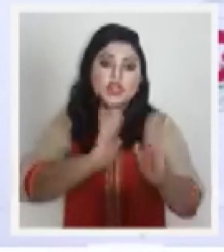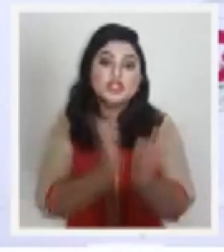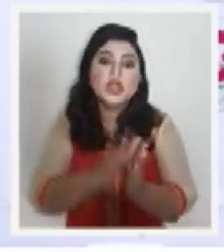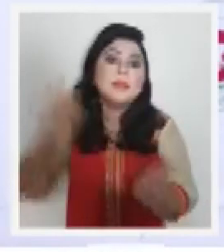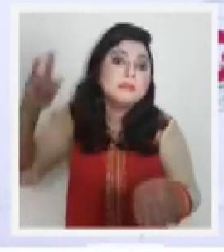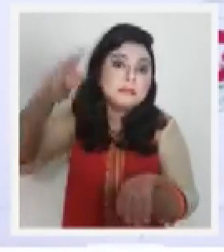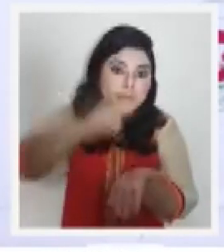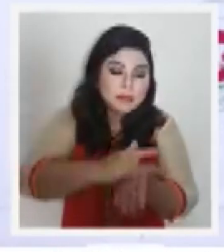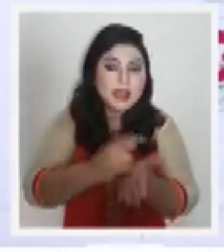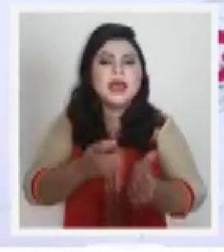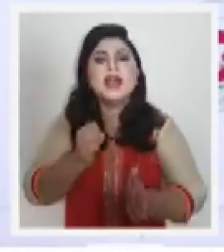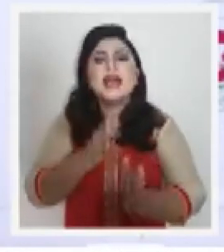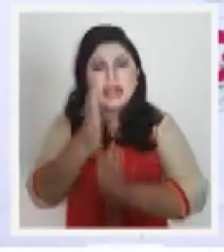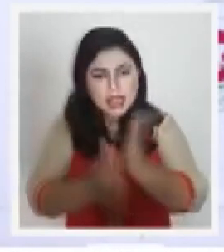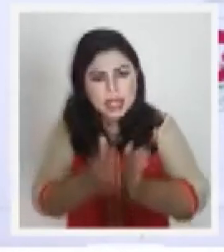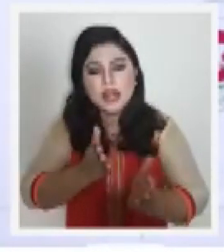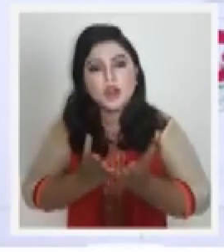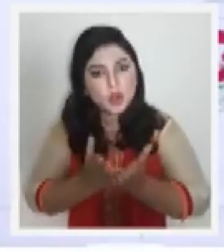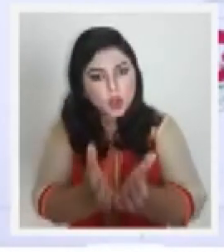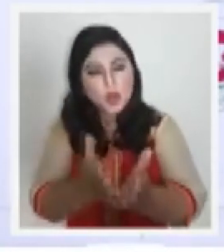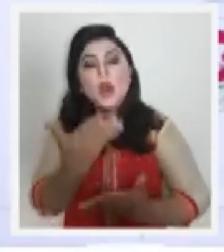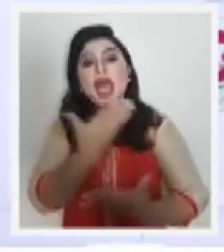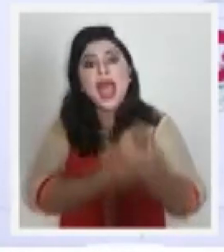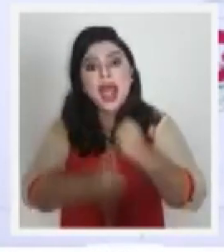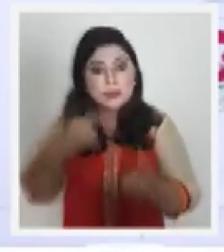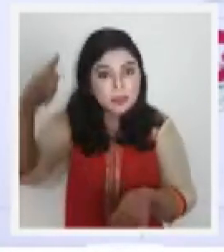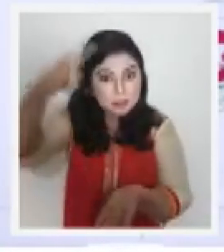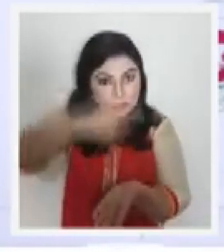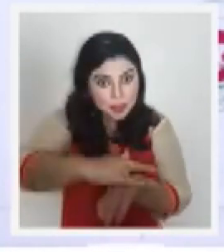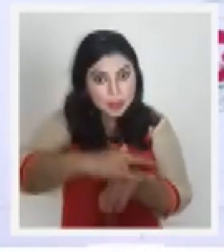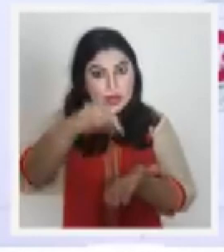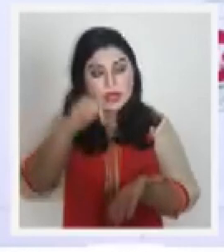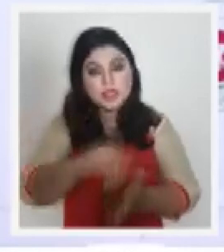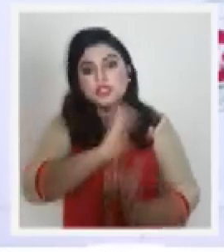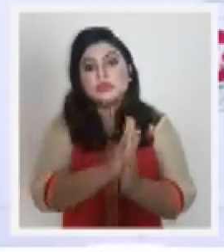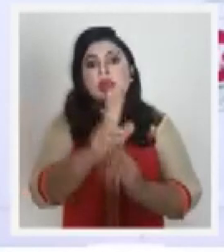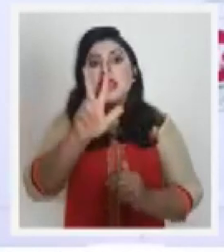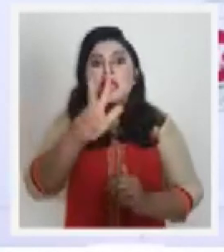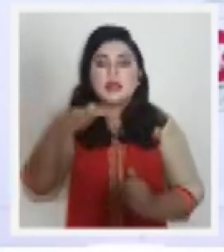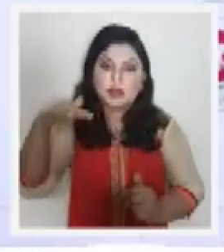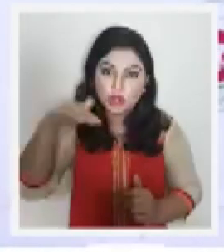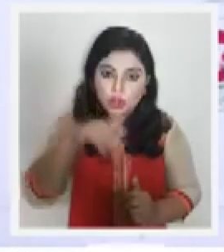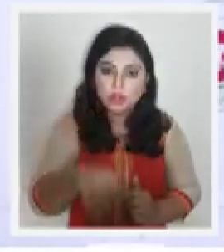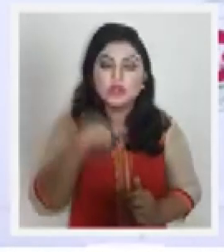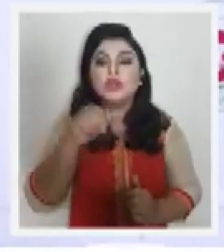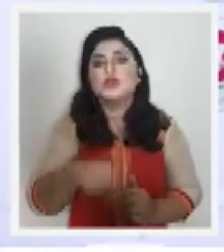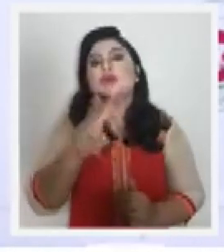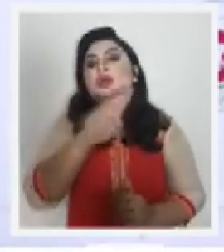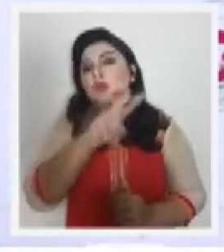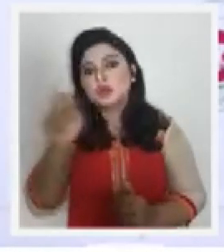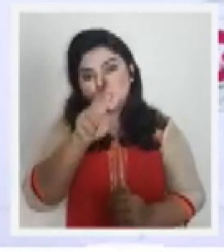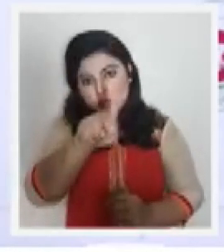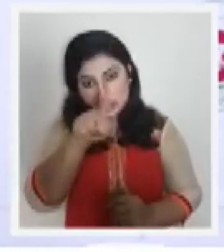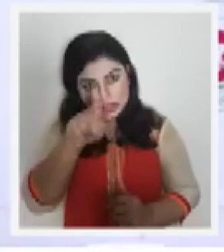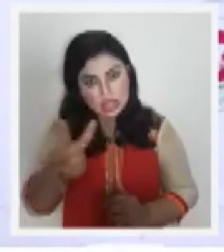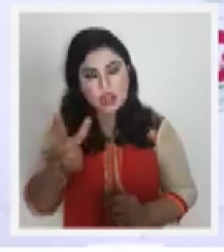সমুদ্র বন্দরে 203 জন। এবং এ পর্যন্ত এই সকল বিমানবন্দর, স্থলবন্দর, সমুদ্র বন্দর এবং ক্যান্টনমেন্ট